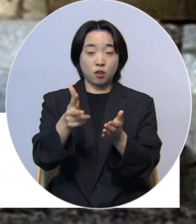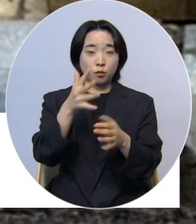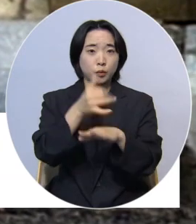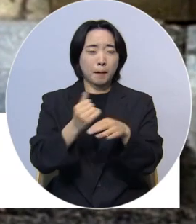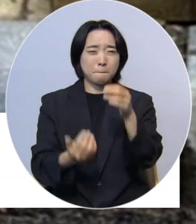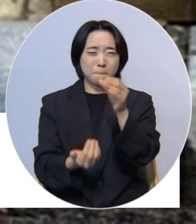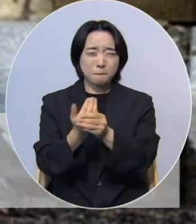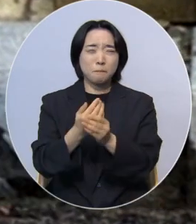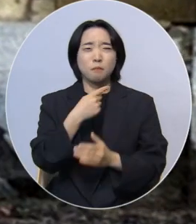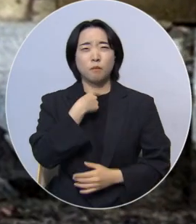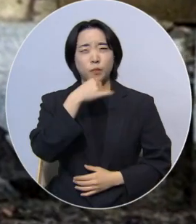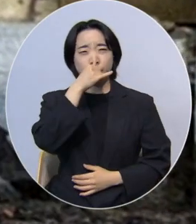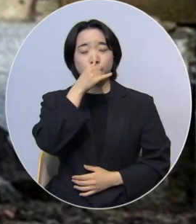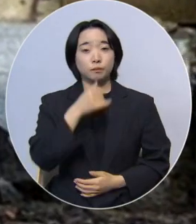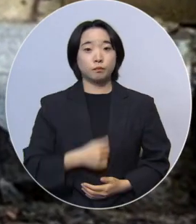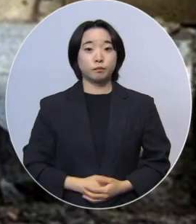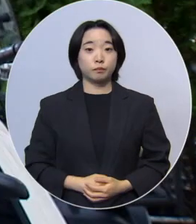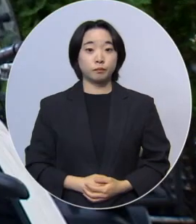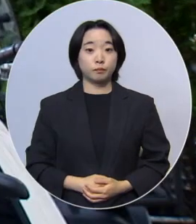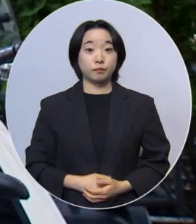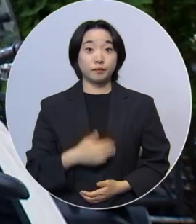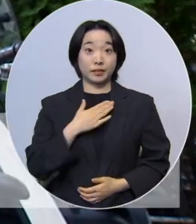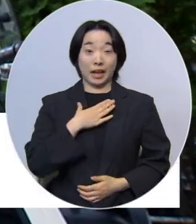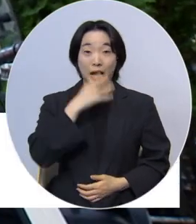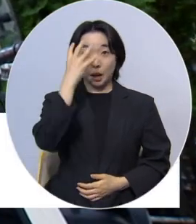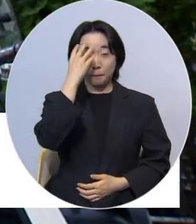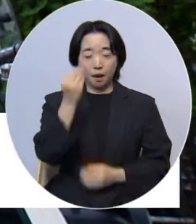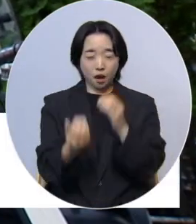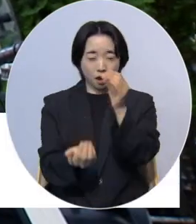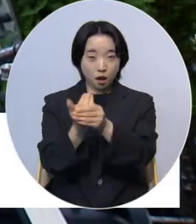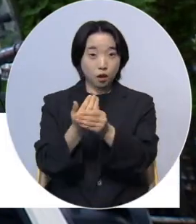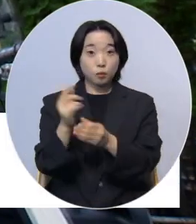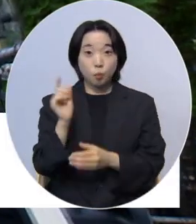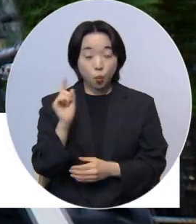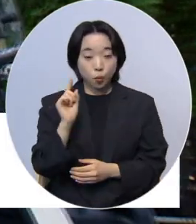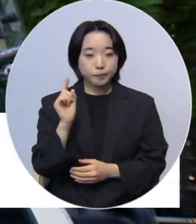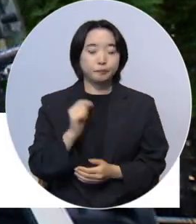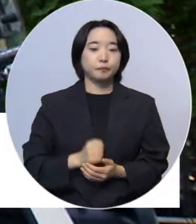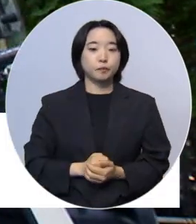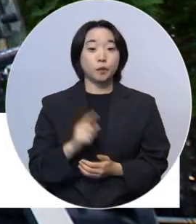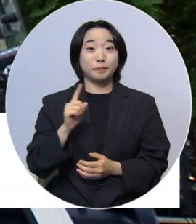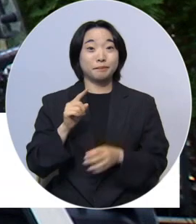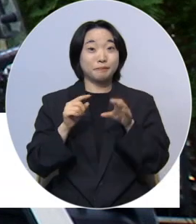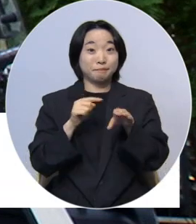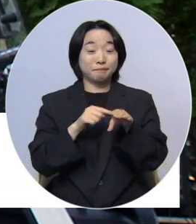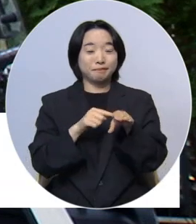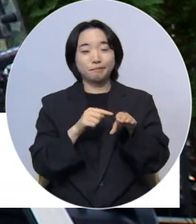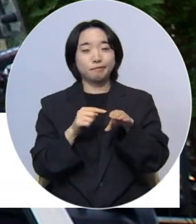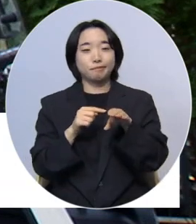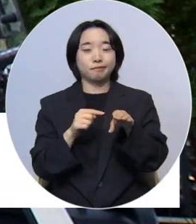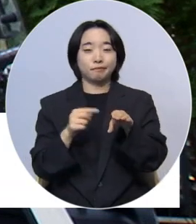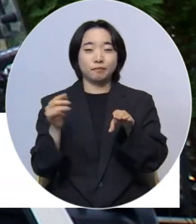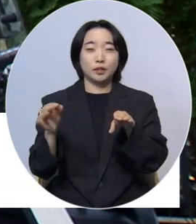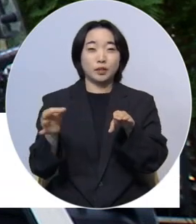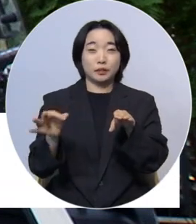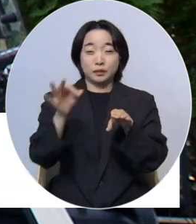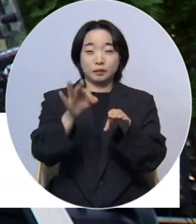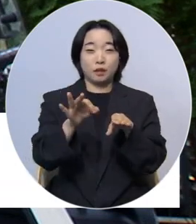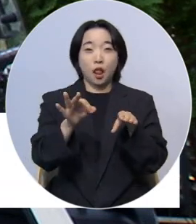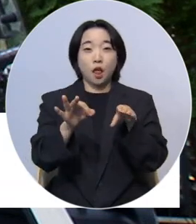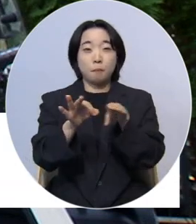이어진 경우도 있었다고 합니다. 제가 실제로 목격을 했던 건데요. 지나가던 차가 실수로 그걸